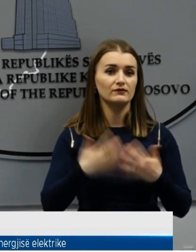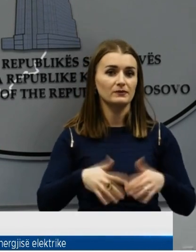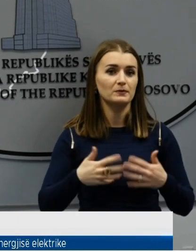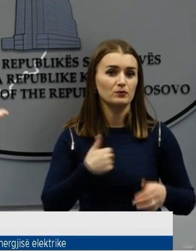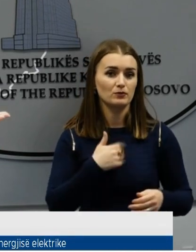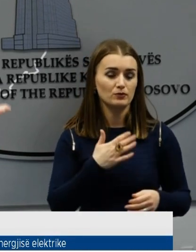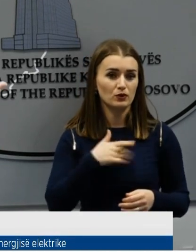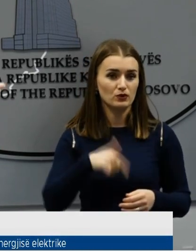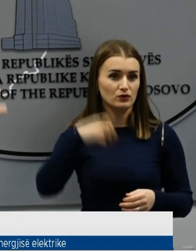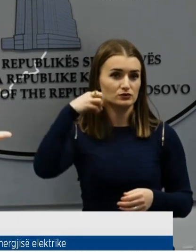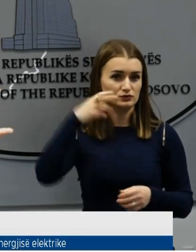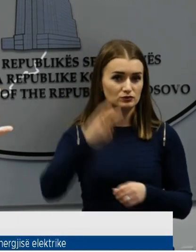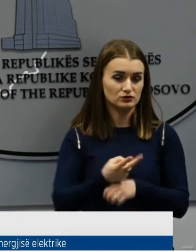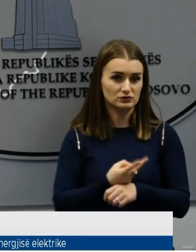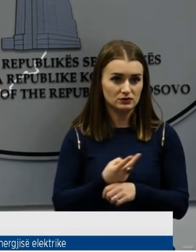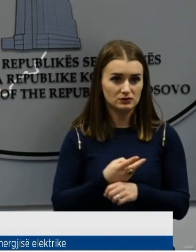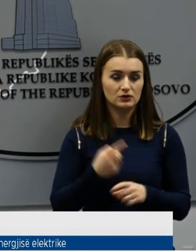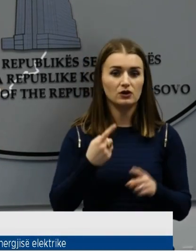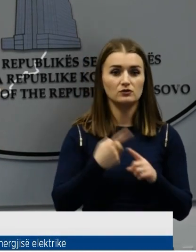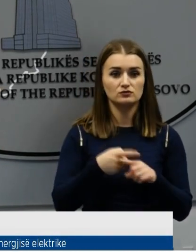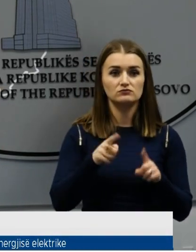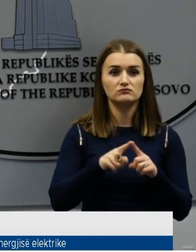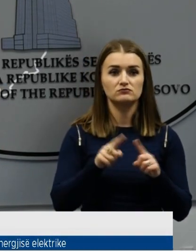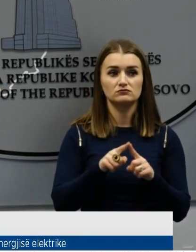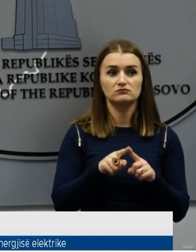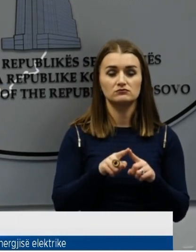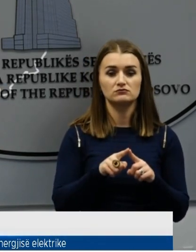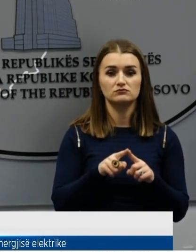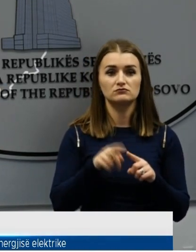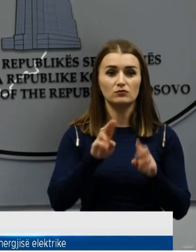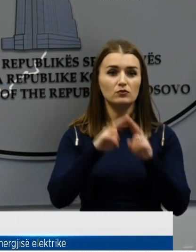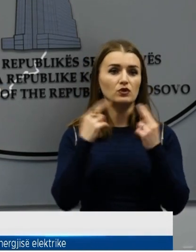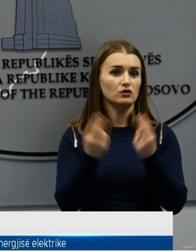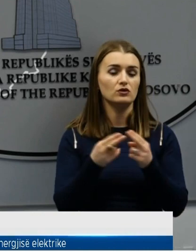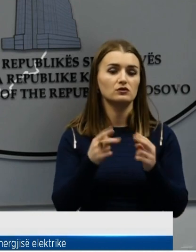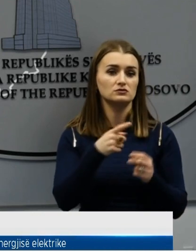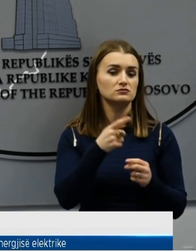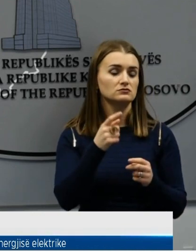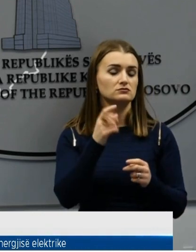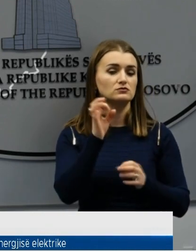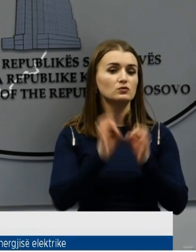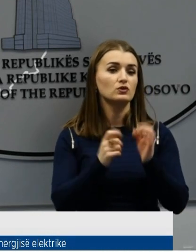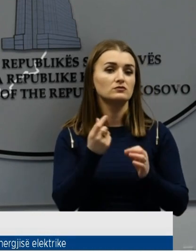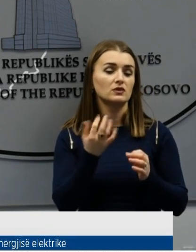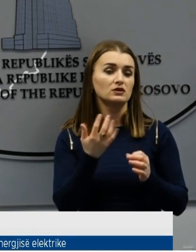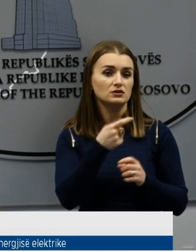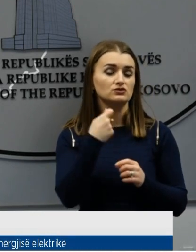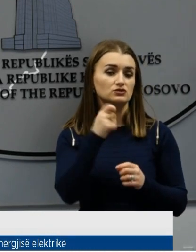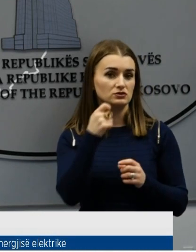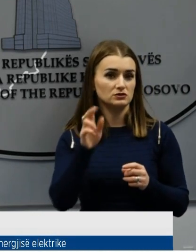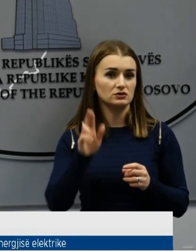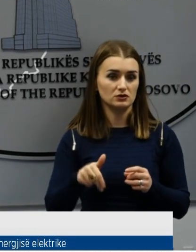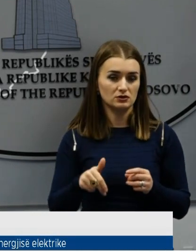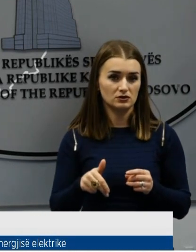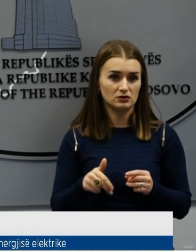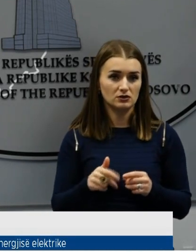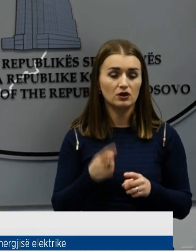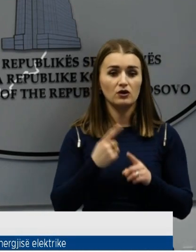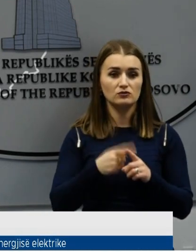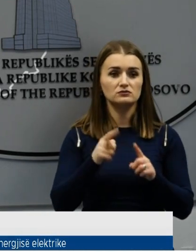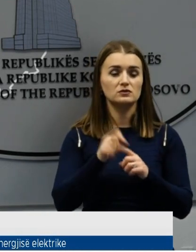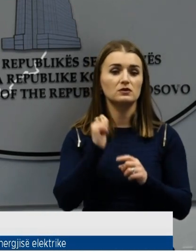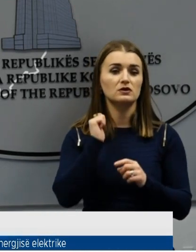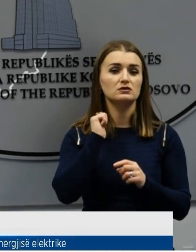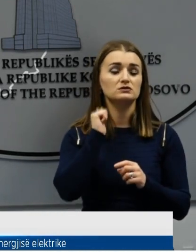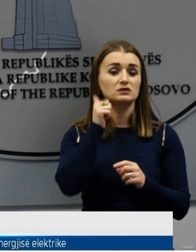i përket çmimeve në tregun botëror. Kalkulimet ndryshojnë dita e ditës, nuk do të